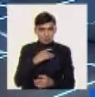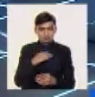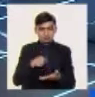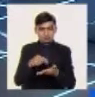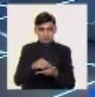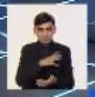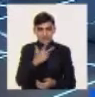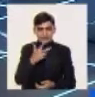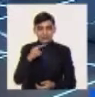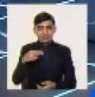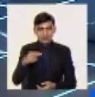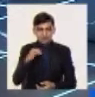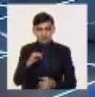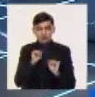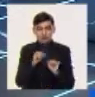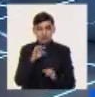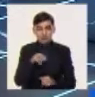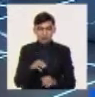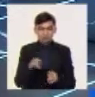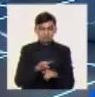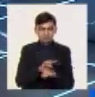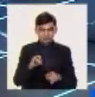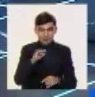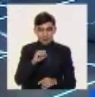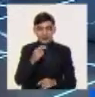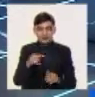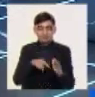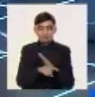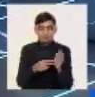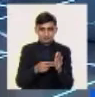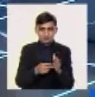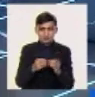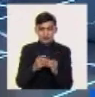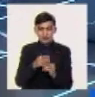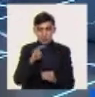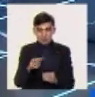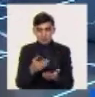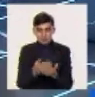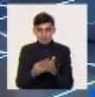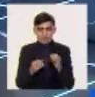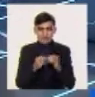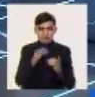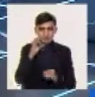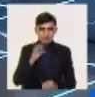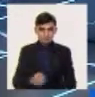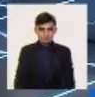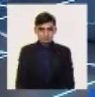продукты 3D-зондирования и защиты от подделок. Стоимость акции около 15 долларов, потенциал почти 10%.